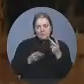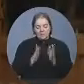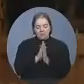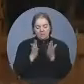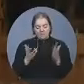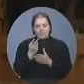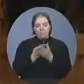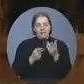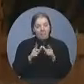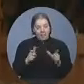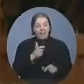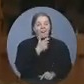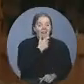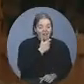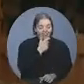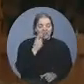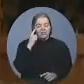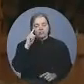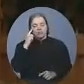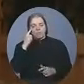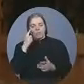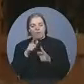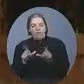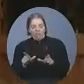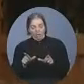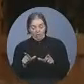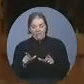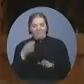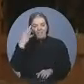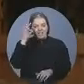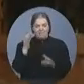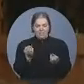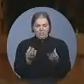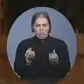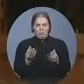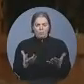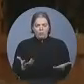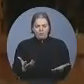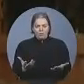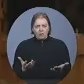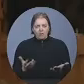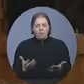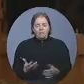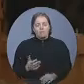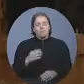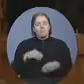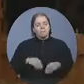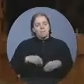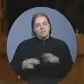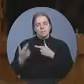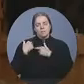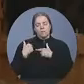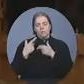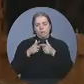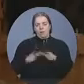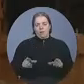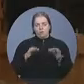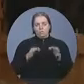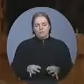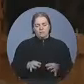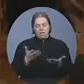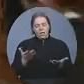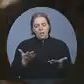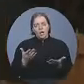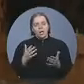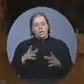bilingues, anglais-mandarin. Le français est absent. Comment le ministre responsable des langues officielles